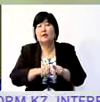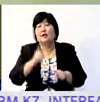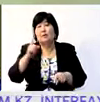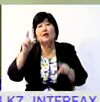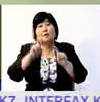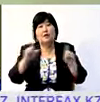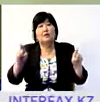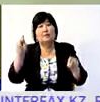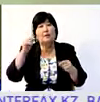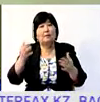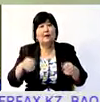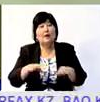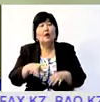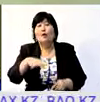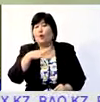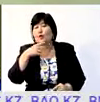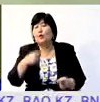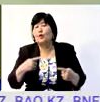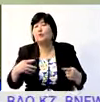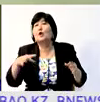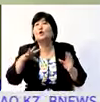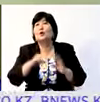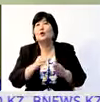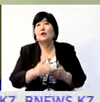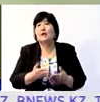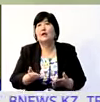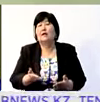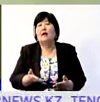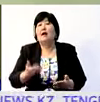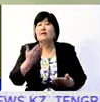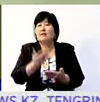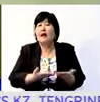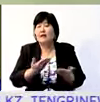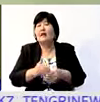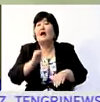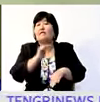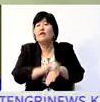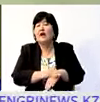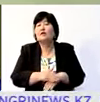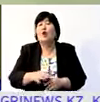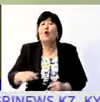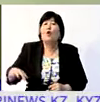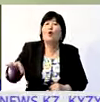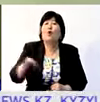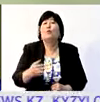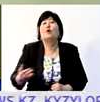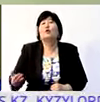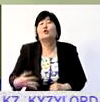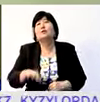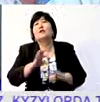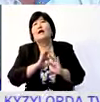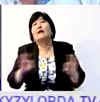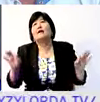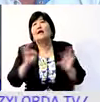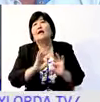мектептен. Өйткені көп деген соның ішінде данныйлар, фактілер, облыс өміріндегі